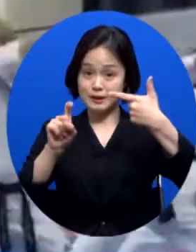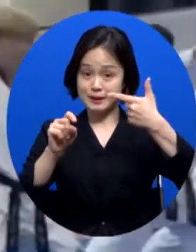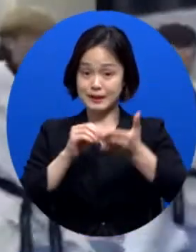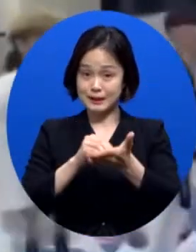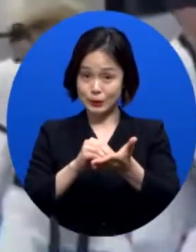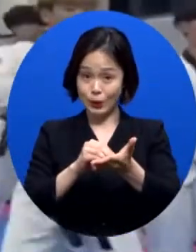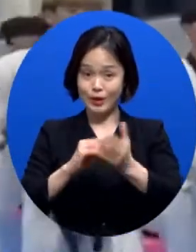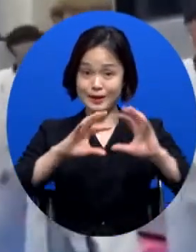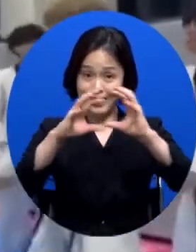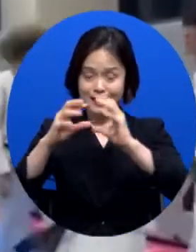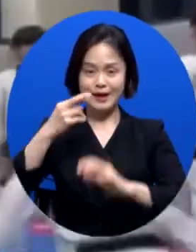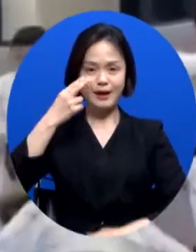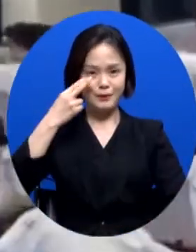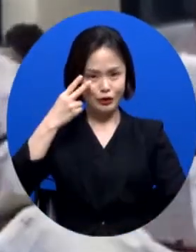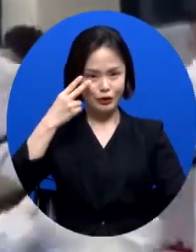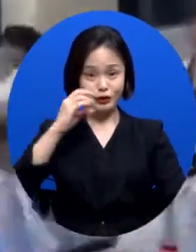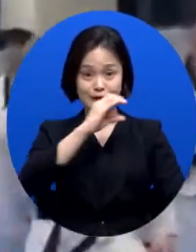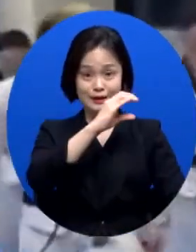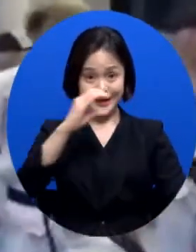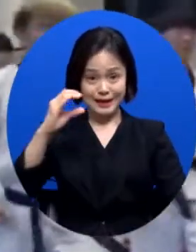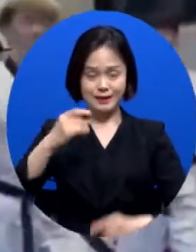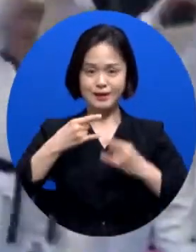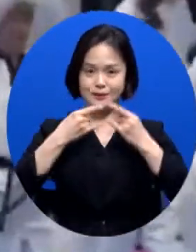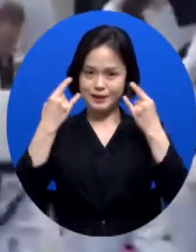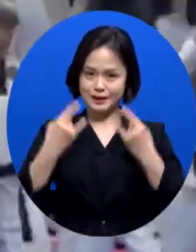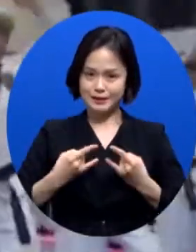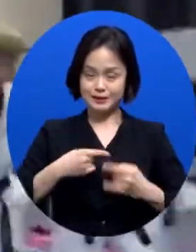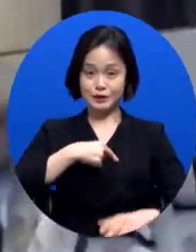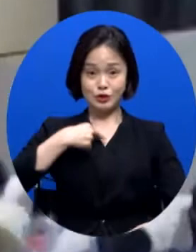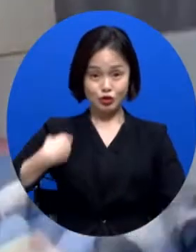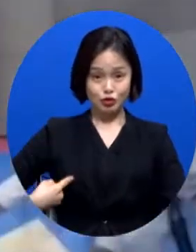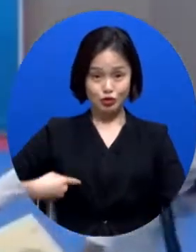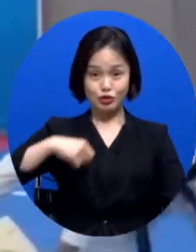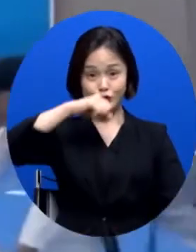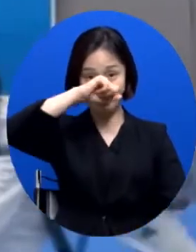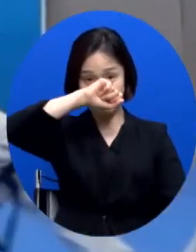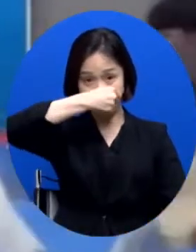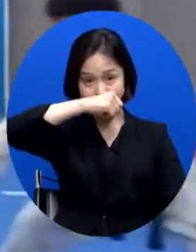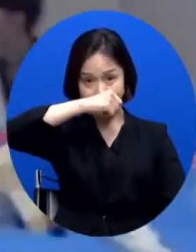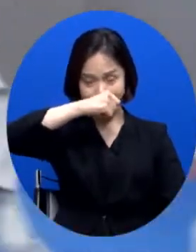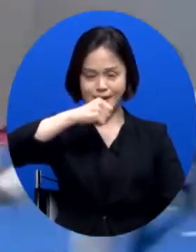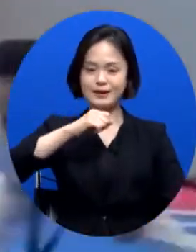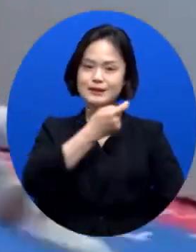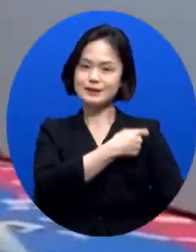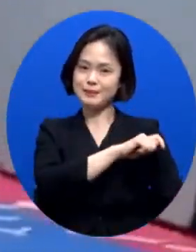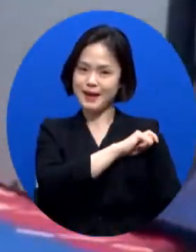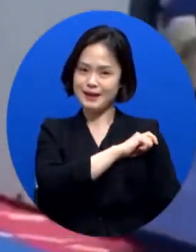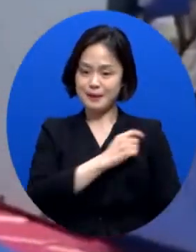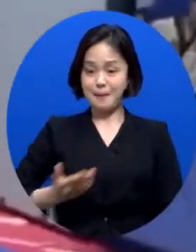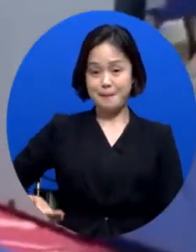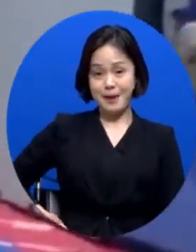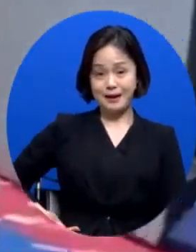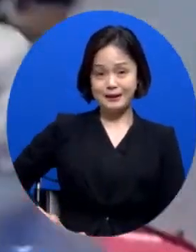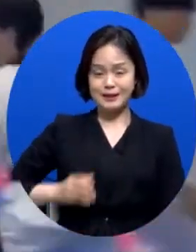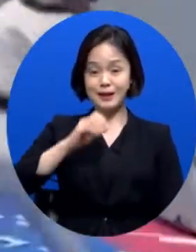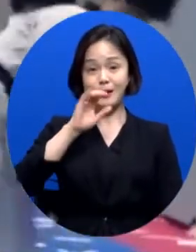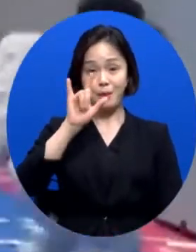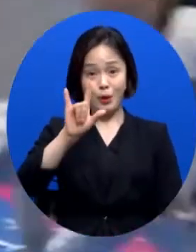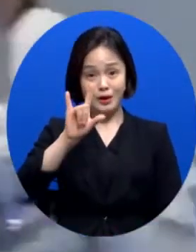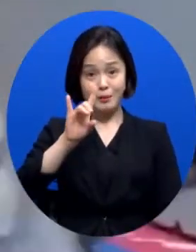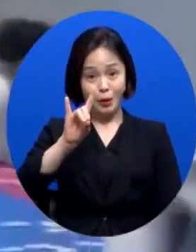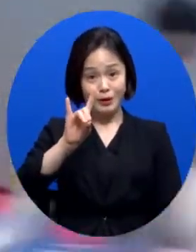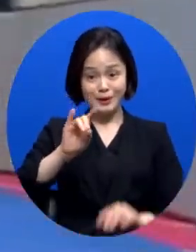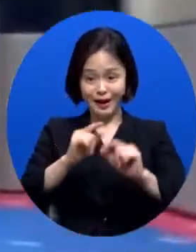기준 미국, 캐나다, 프랑스, 중국, 대만, 스페인, 방글라데시, 볼리비아 등 한국을